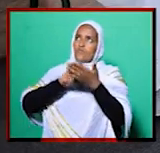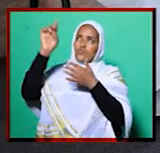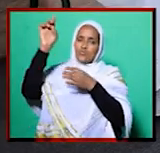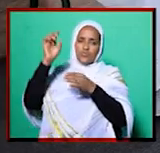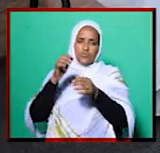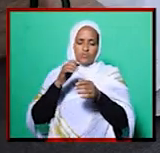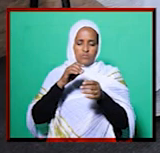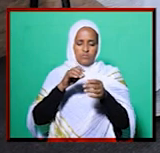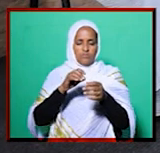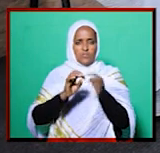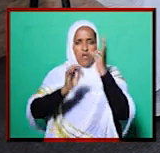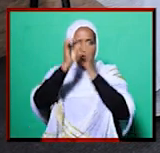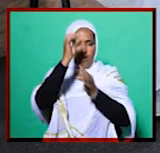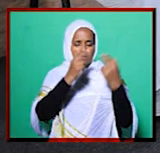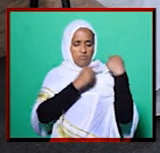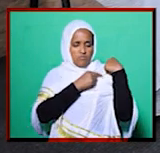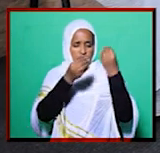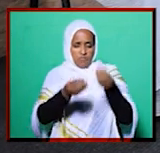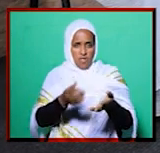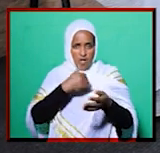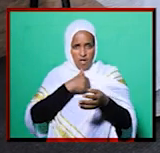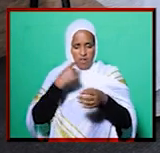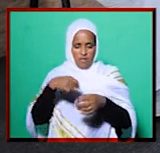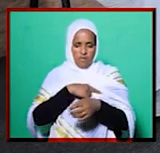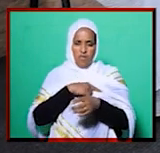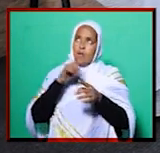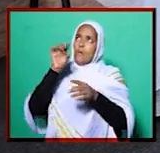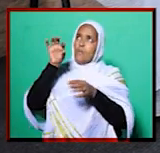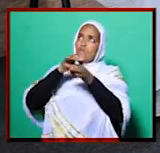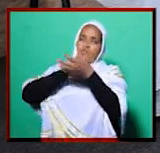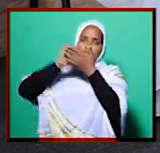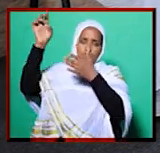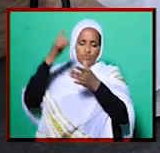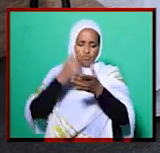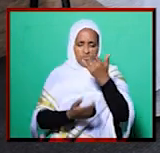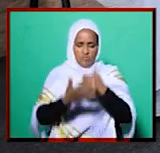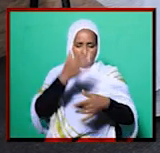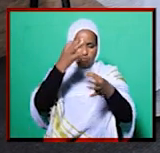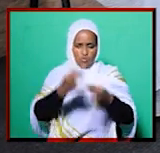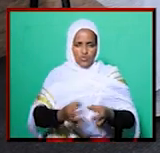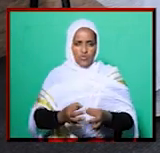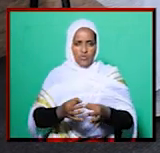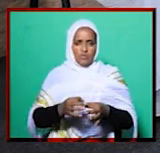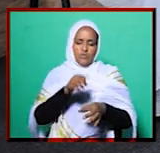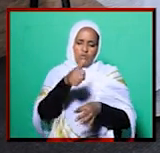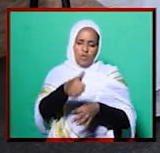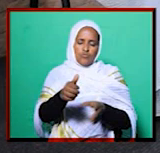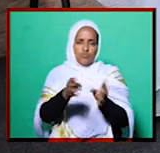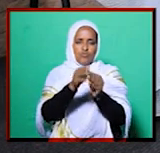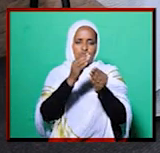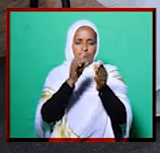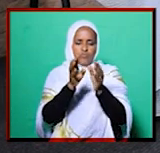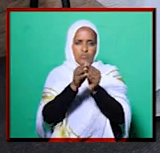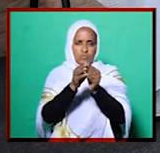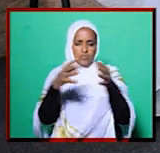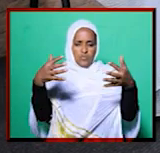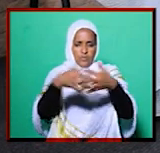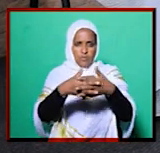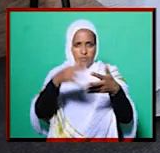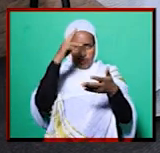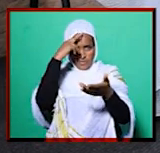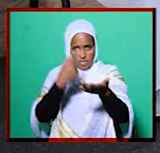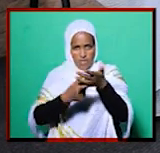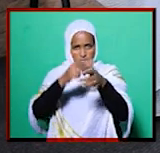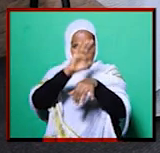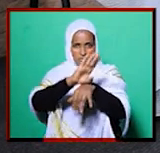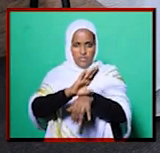ቅዱስ እንደራሴዎች የመንፈስ ቅዱስ ሹሞች ስለሆኑ ሲኖዶስ እኛና መንፈስ ቅዱስ ብሎ የሚወስን የሚያጸድቅ ሲኖዶስ ነው ቅድም እንዳልነው ህብረት ስለሆነ